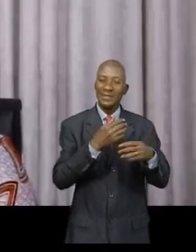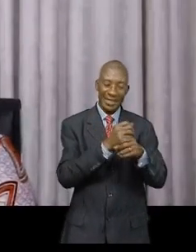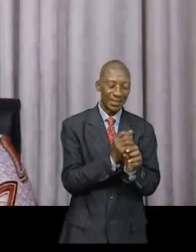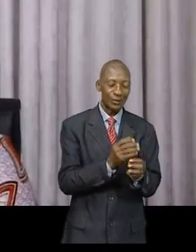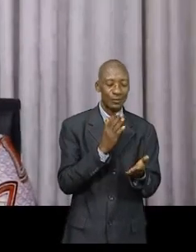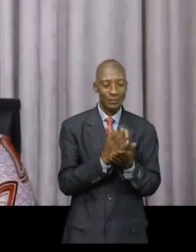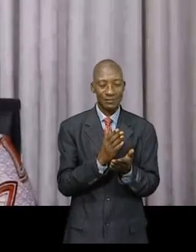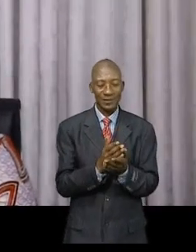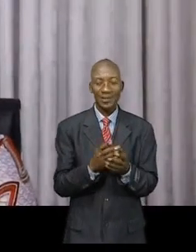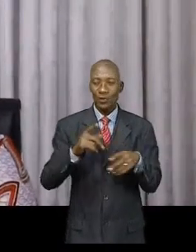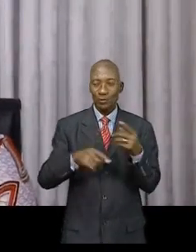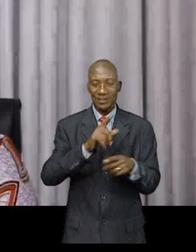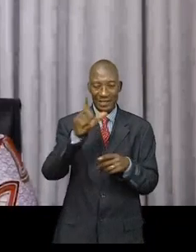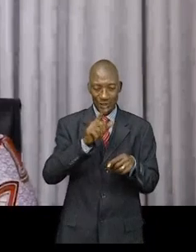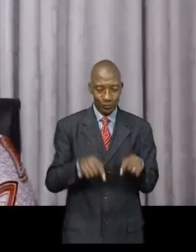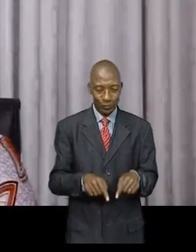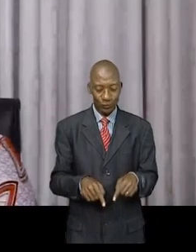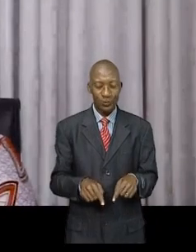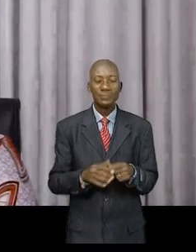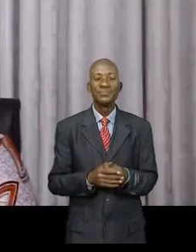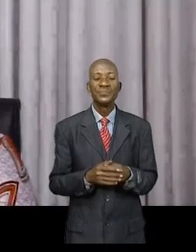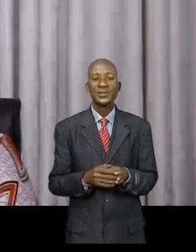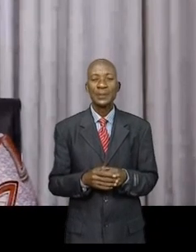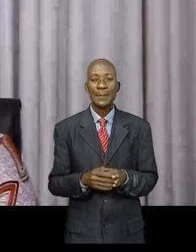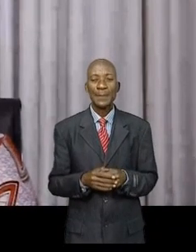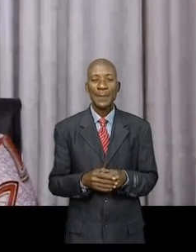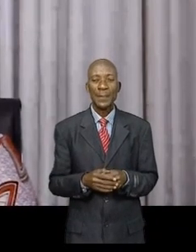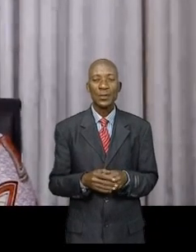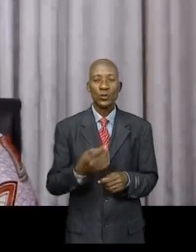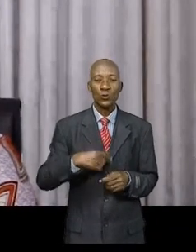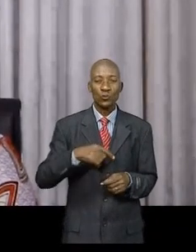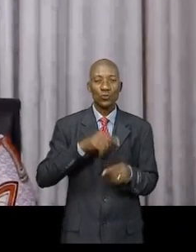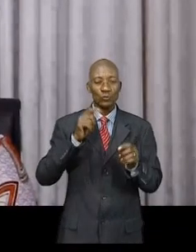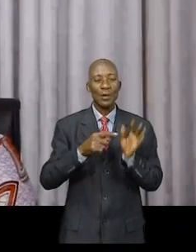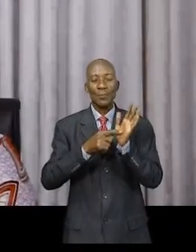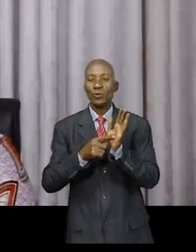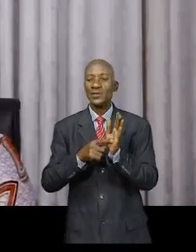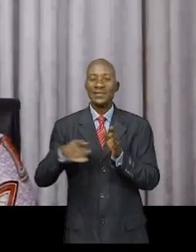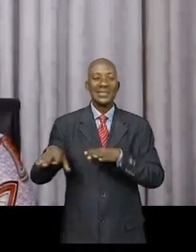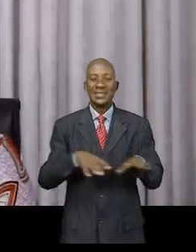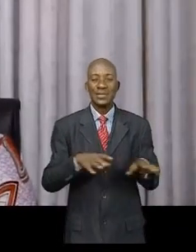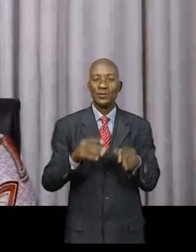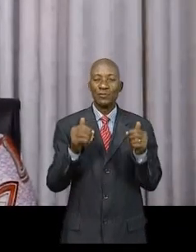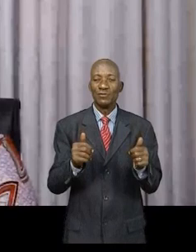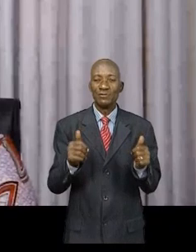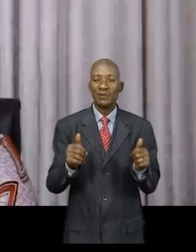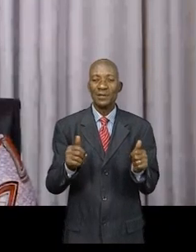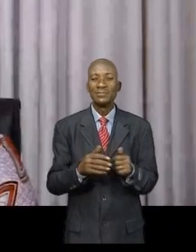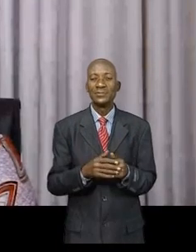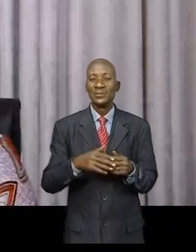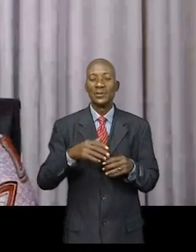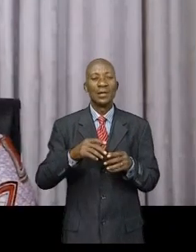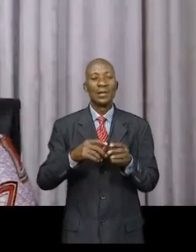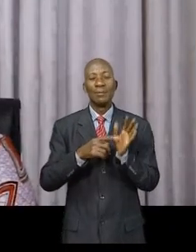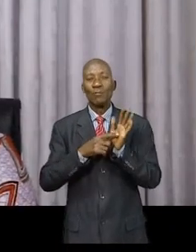21 juin 2021, nous devons recréer des spectacles vivants, racontant la force et le pouvoir